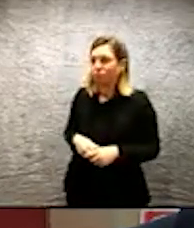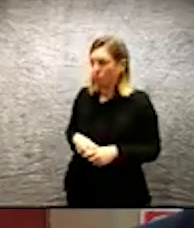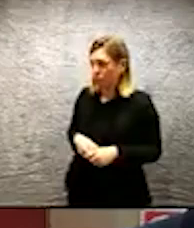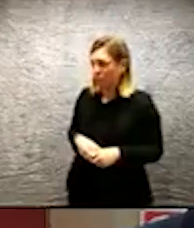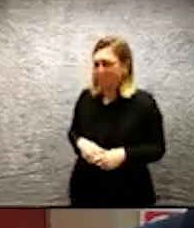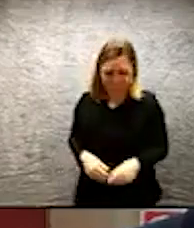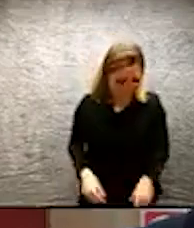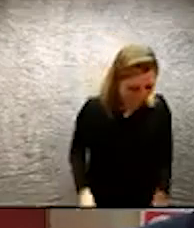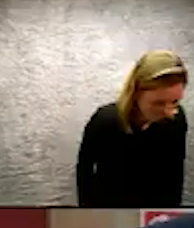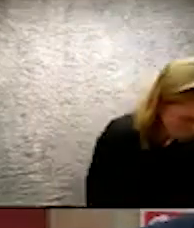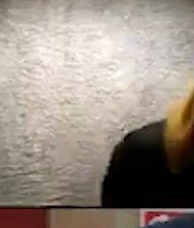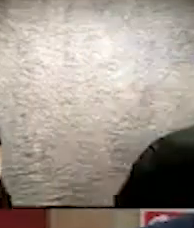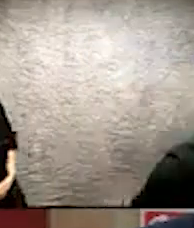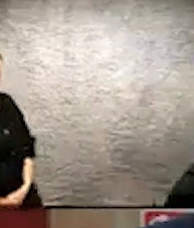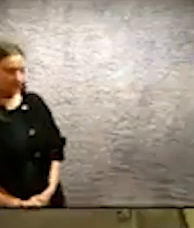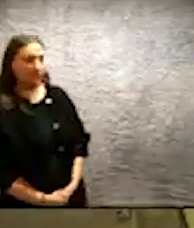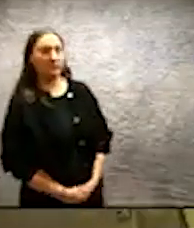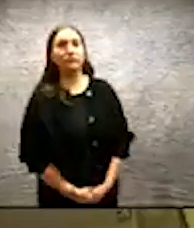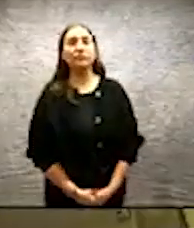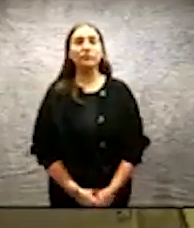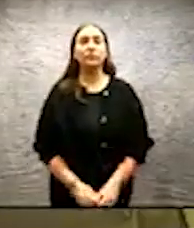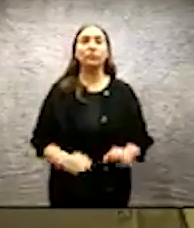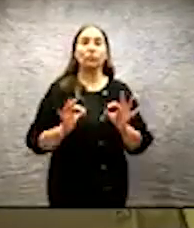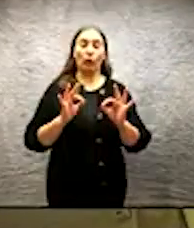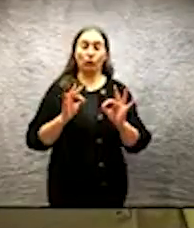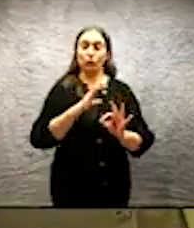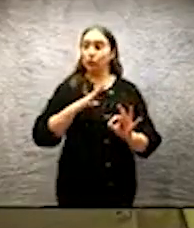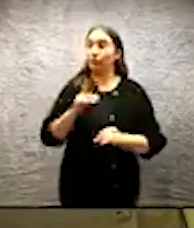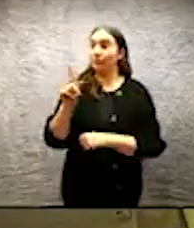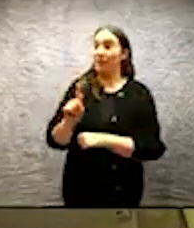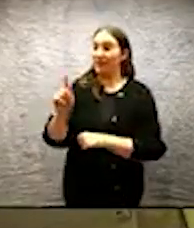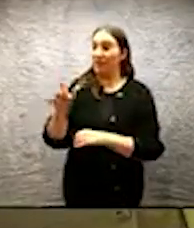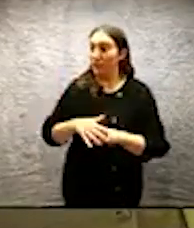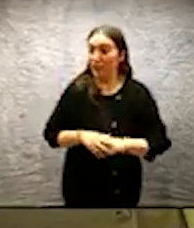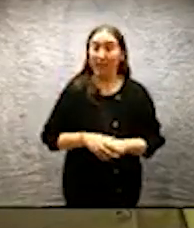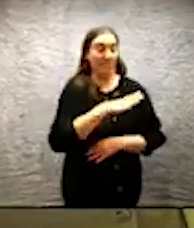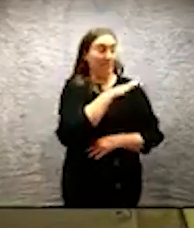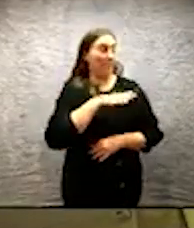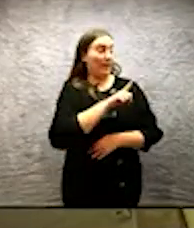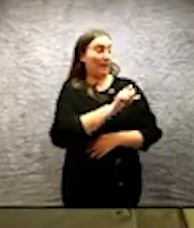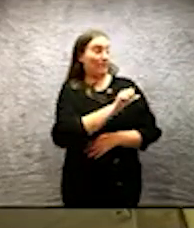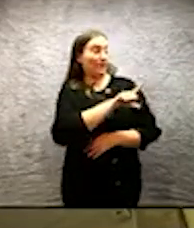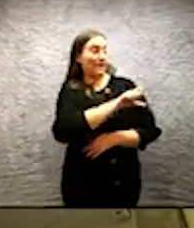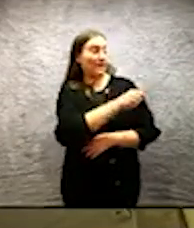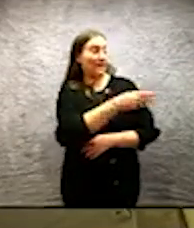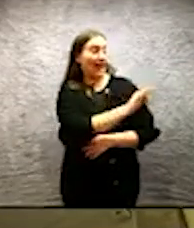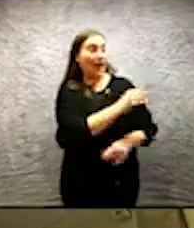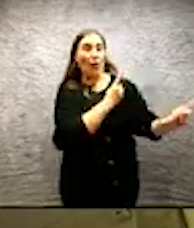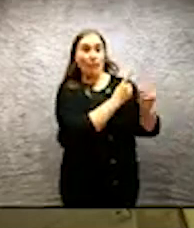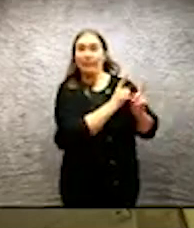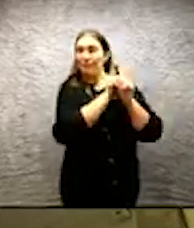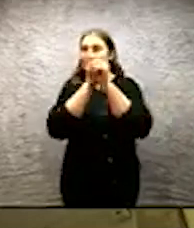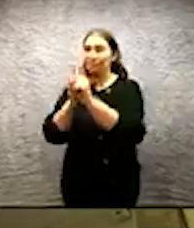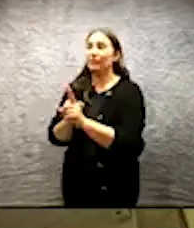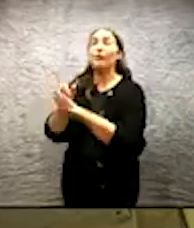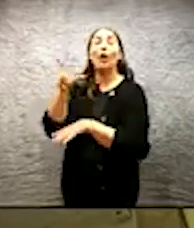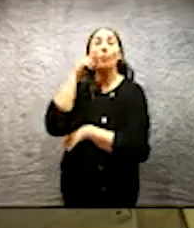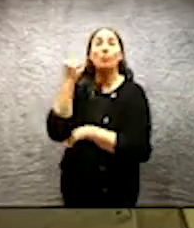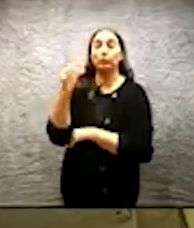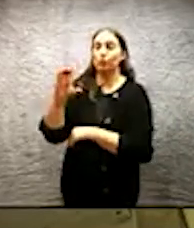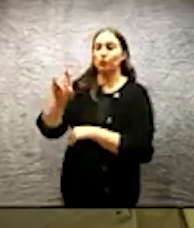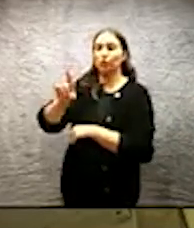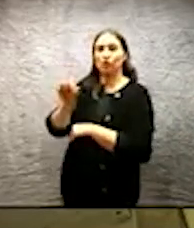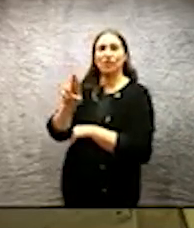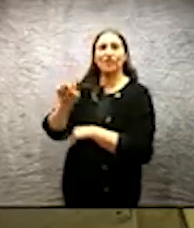Drolet, si vous faites bien le souligner, Mme Germain, effectivement, j'ai rencontré avec Mme Galland pas plus tard qu'avant-hier, M. Charles, qui